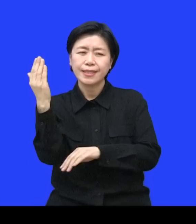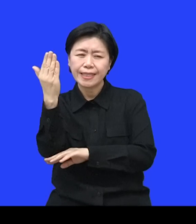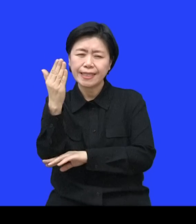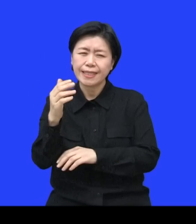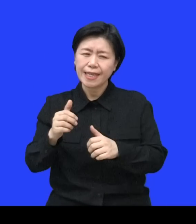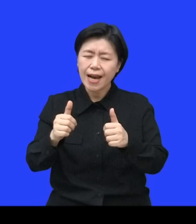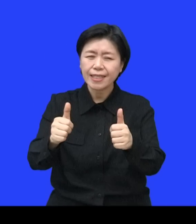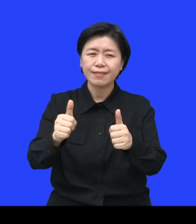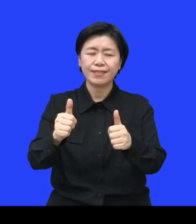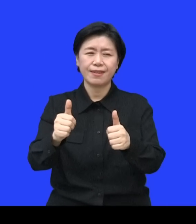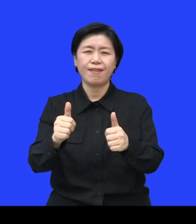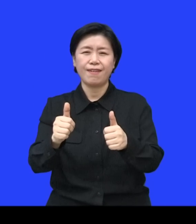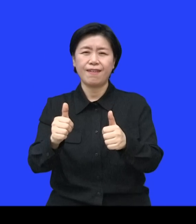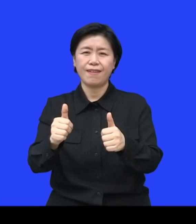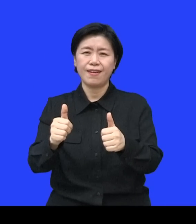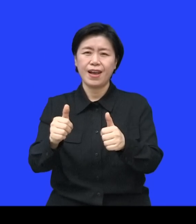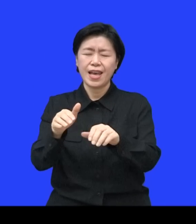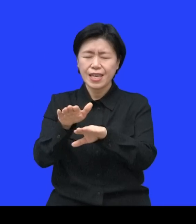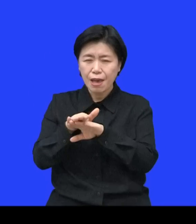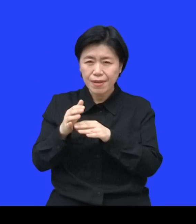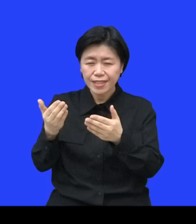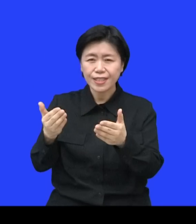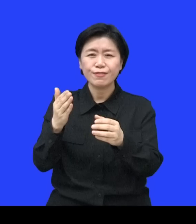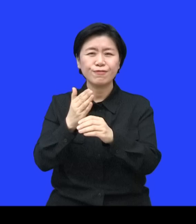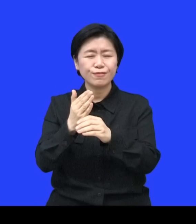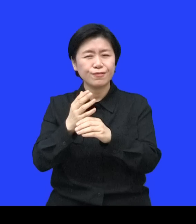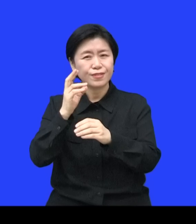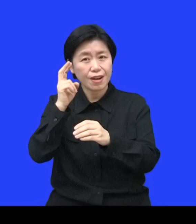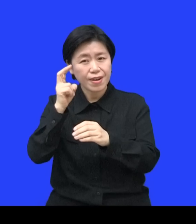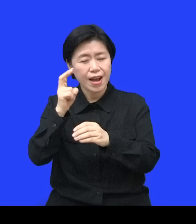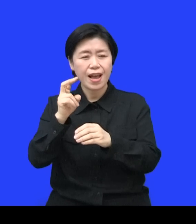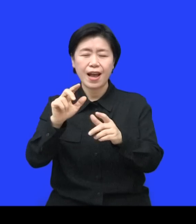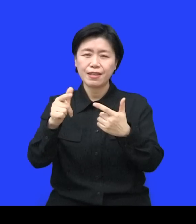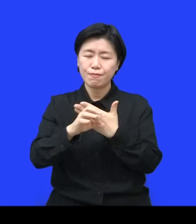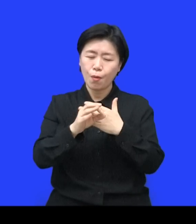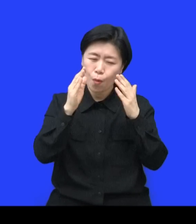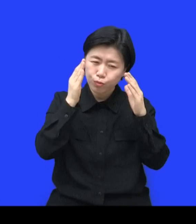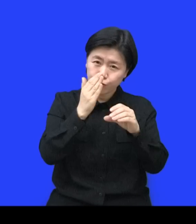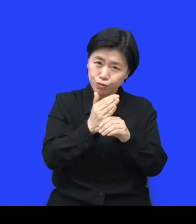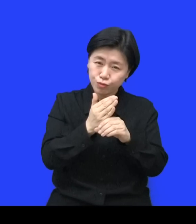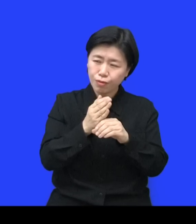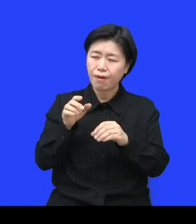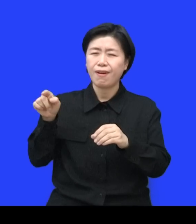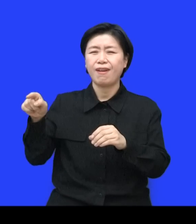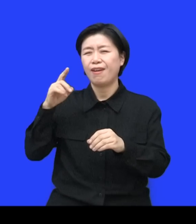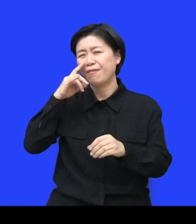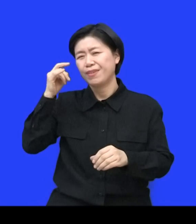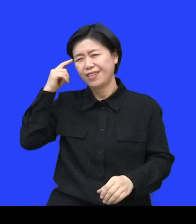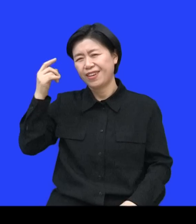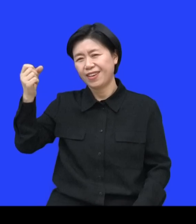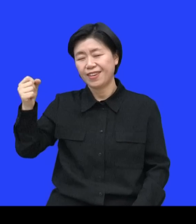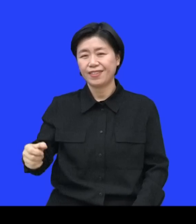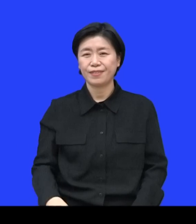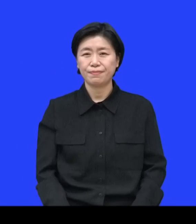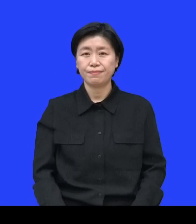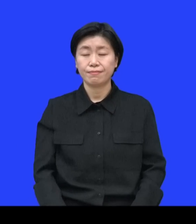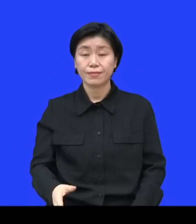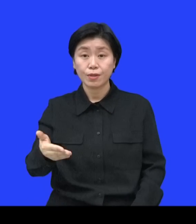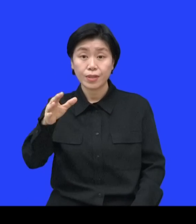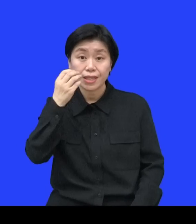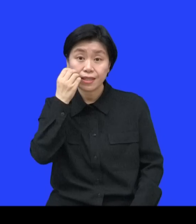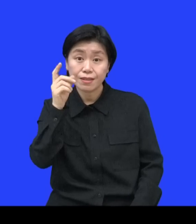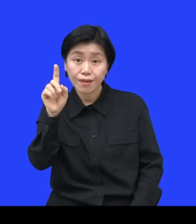막 놓고 게임을. 근데 하나님께서 일하신 게 설교가 신기하잖아요. 하나님 말씀이기 때문에 아무리 중학교,